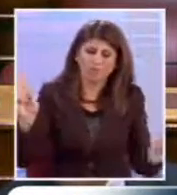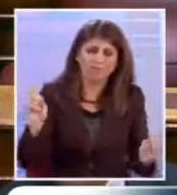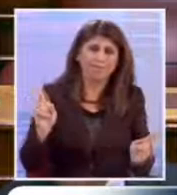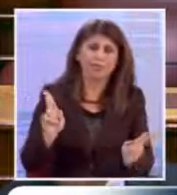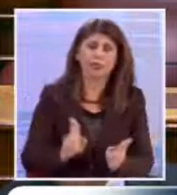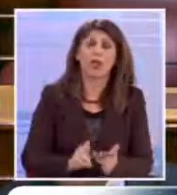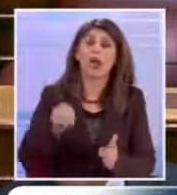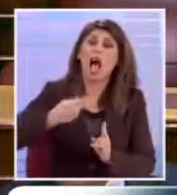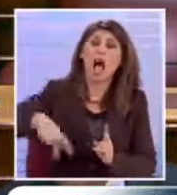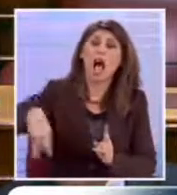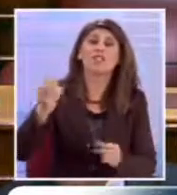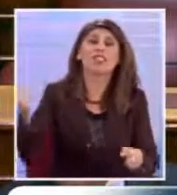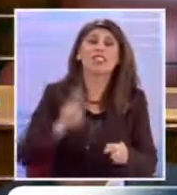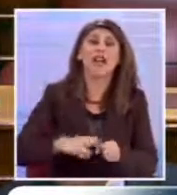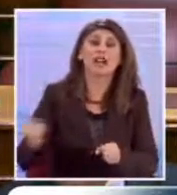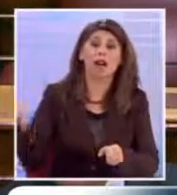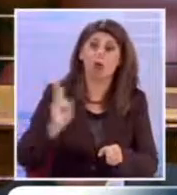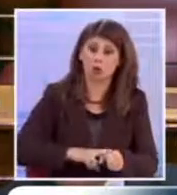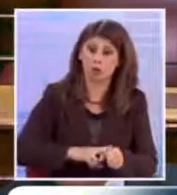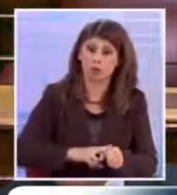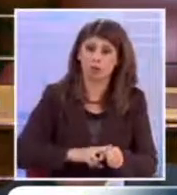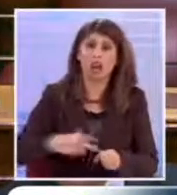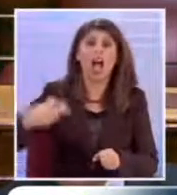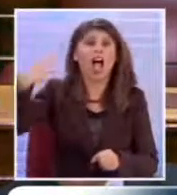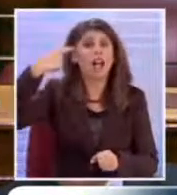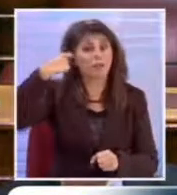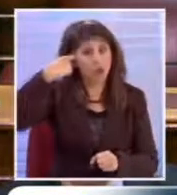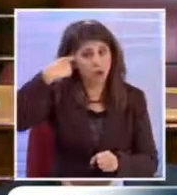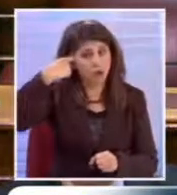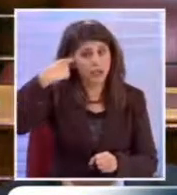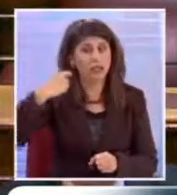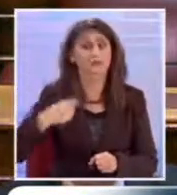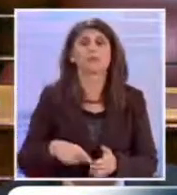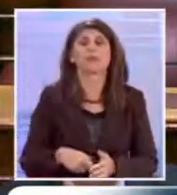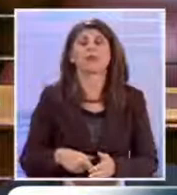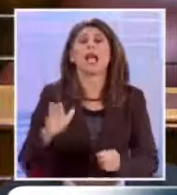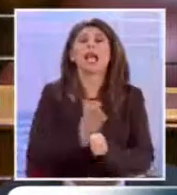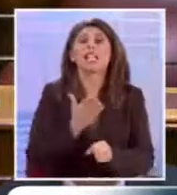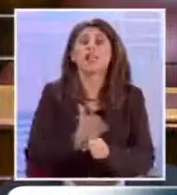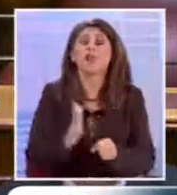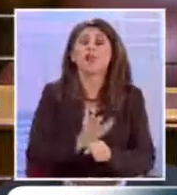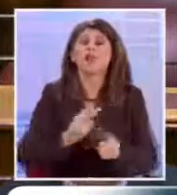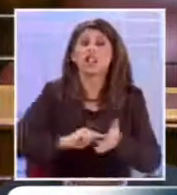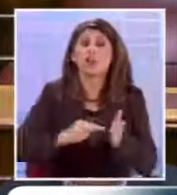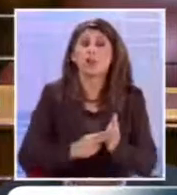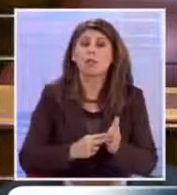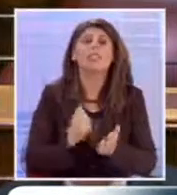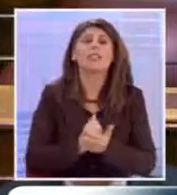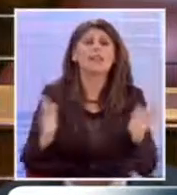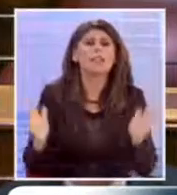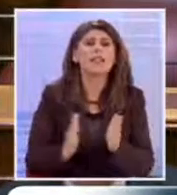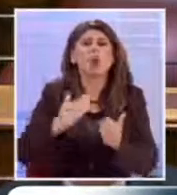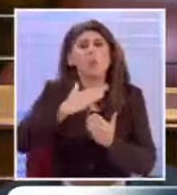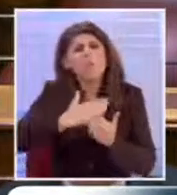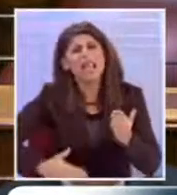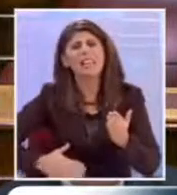η αύξηση των θανάτων, οι αυτοκτονίες, η καταστροφή της οικονομίας και των μικρομεσαίων επιχειρήσεων